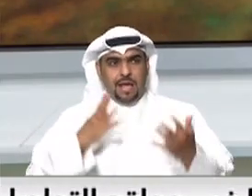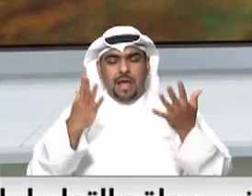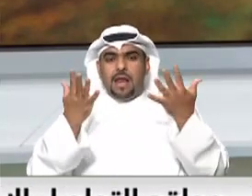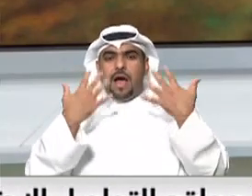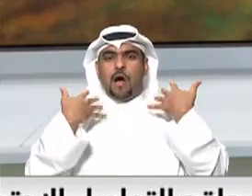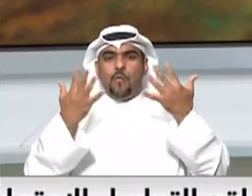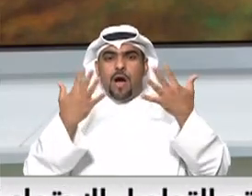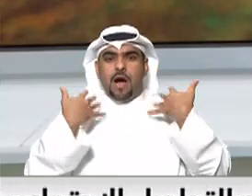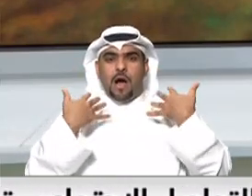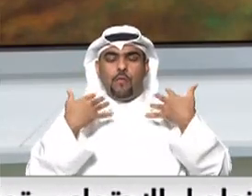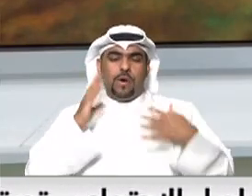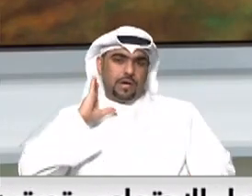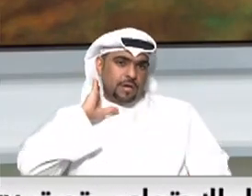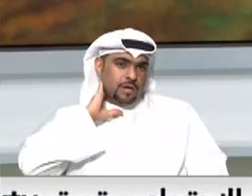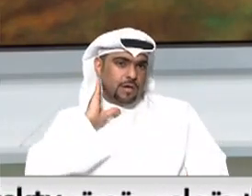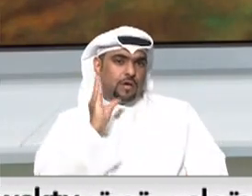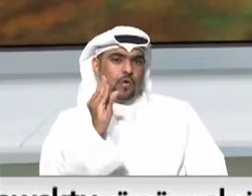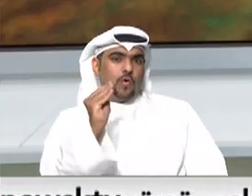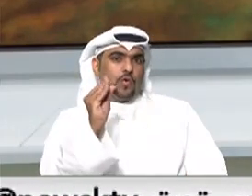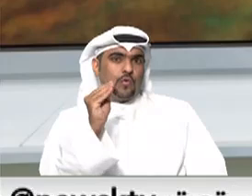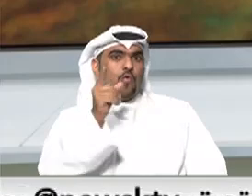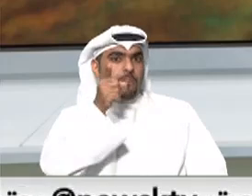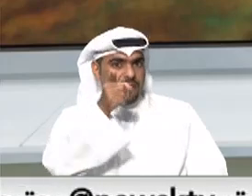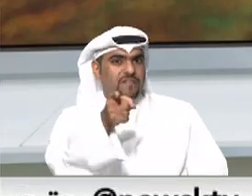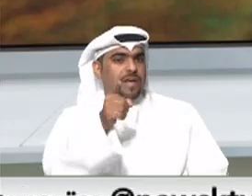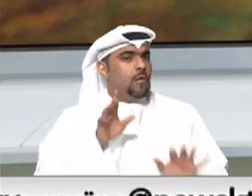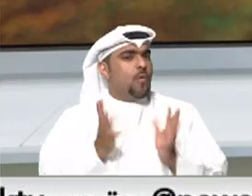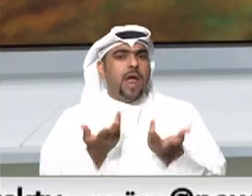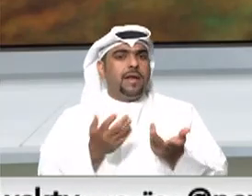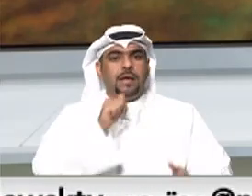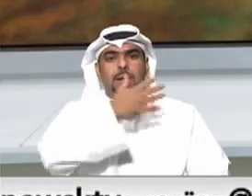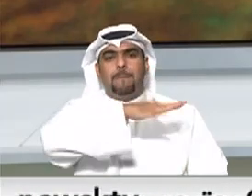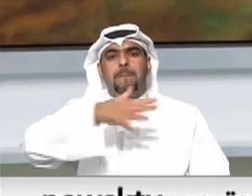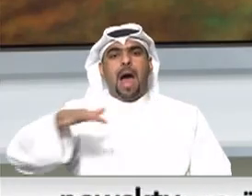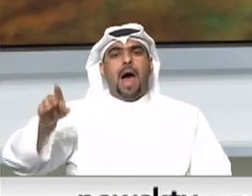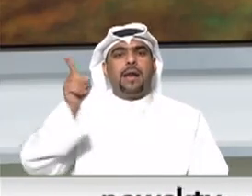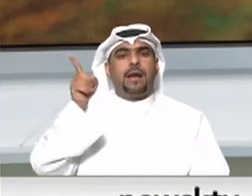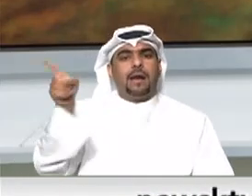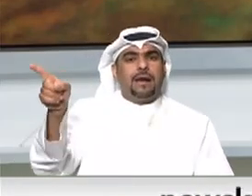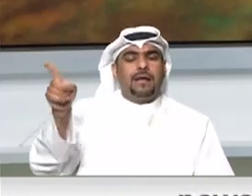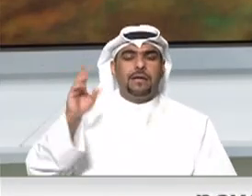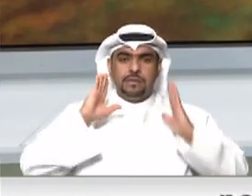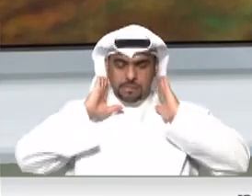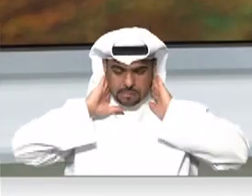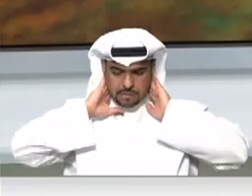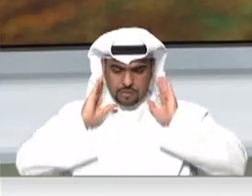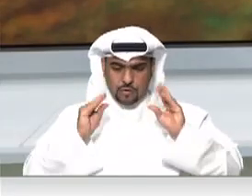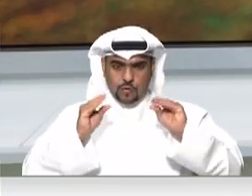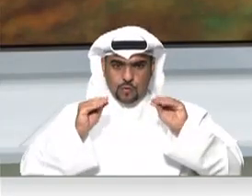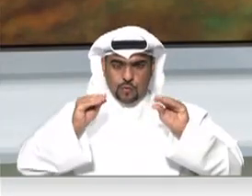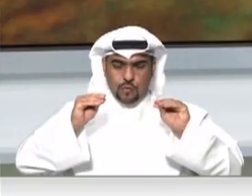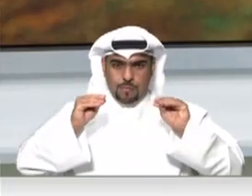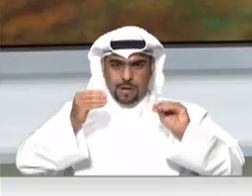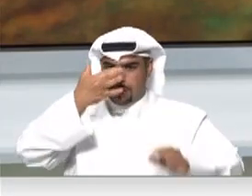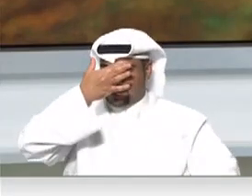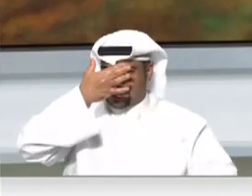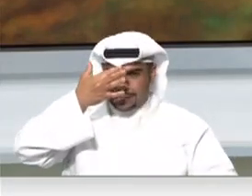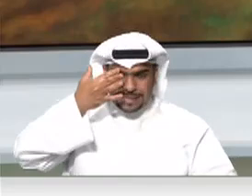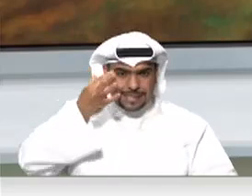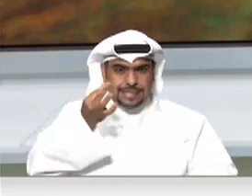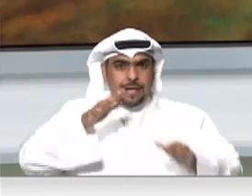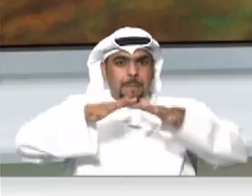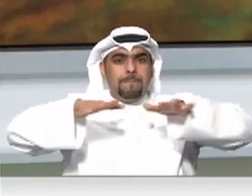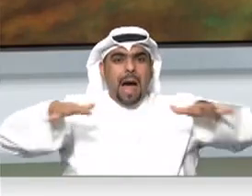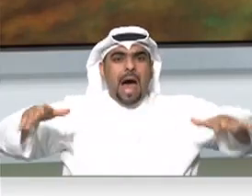بالرطوبه راح يكون ملحوظ اكثر على المناطق الساحليه اجواء حاره درجات الحراره تتراوح ما بين السبعه وثلاثين الى الاربعين